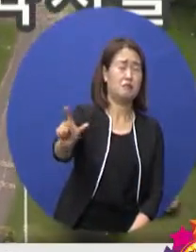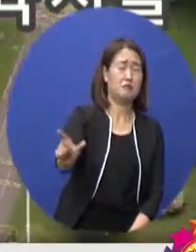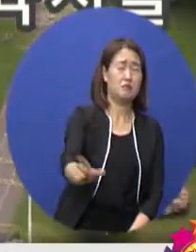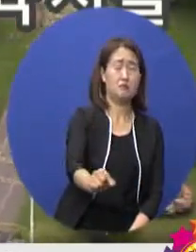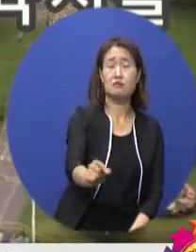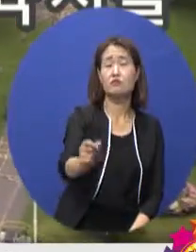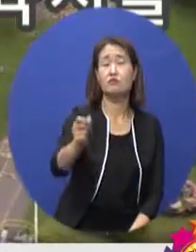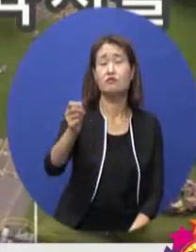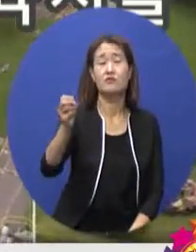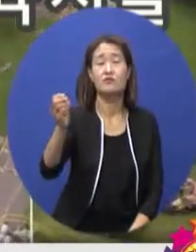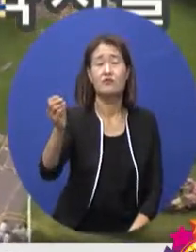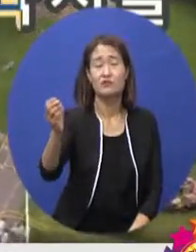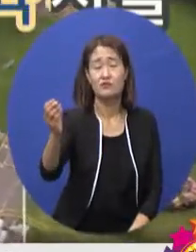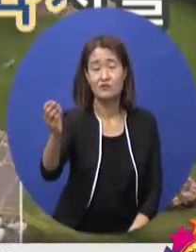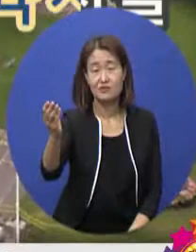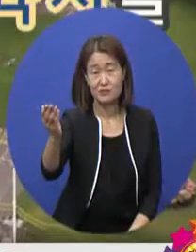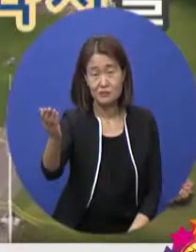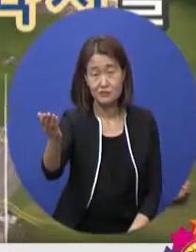아득한 저